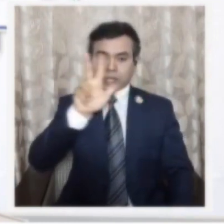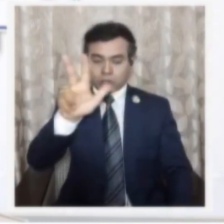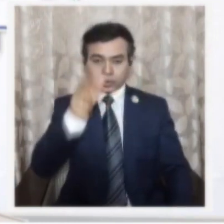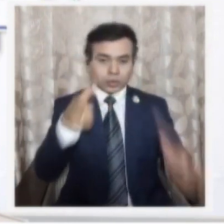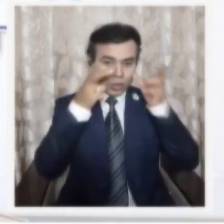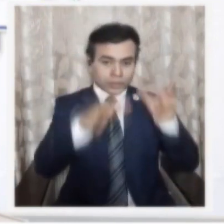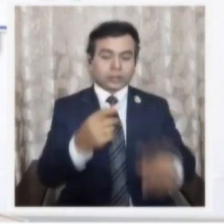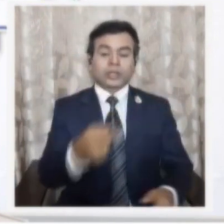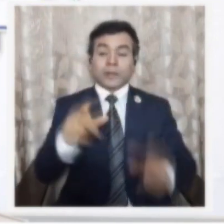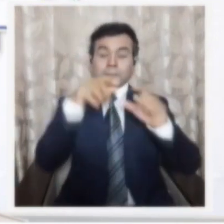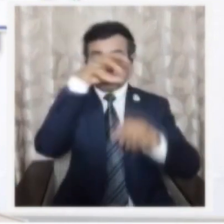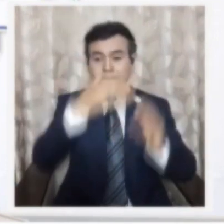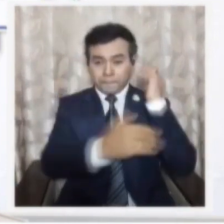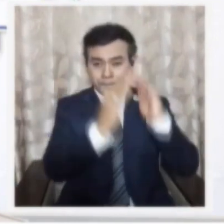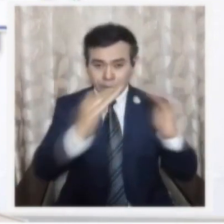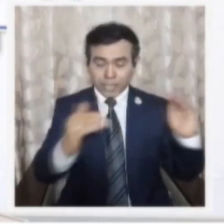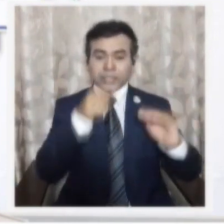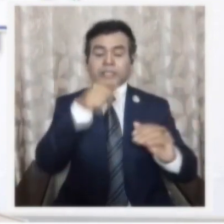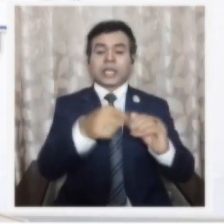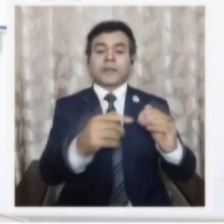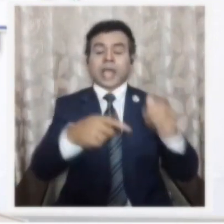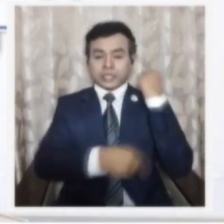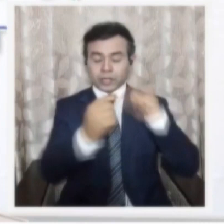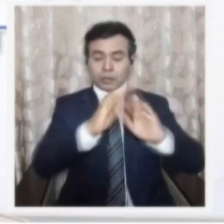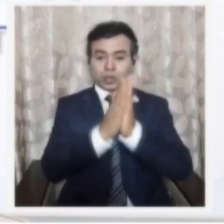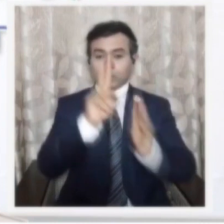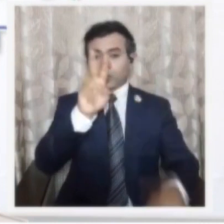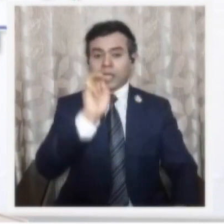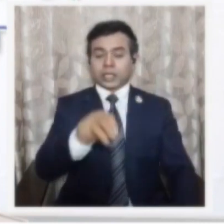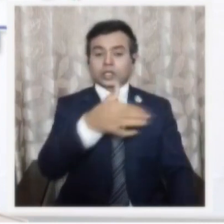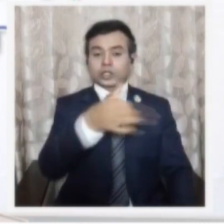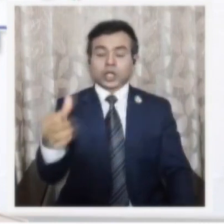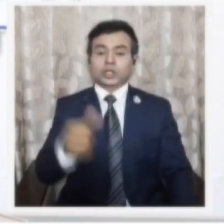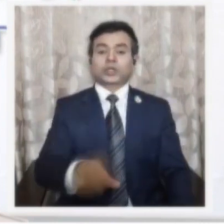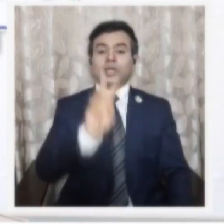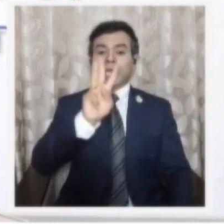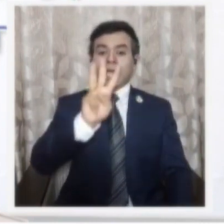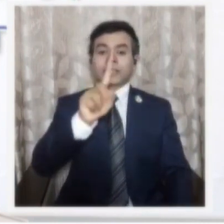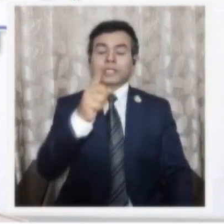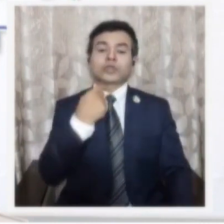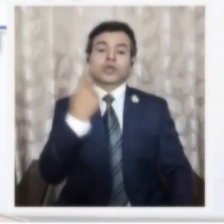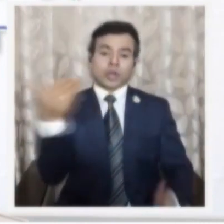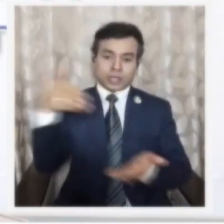আইসোলেশনে আছেন 13,158 জন। 24 ঘন্টায় কোয়ারেন্টাইনে যুক্ত হয়েছেন